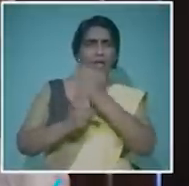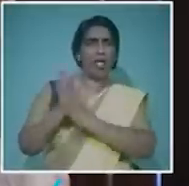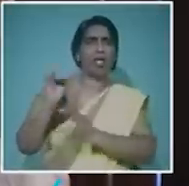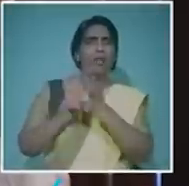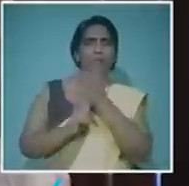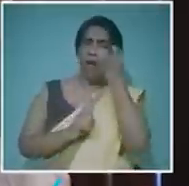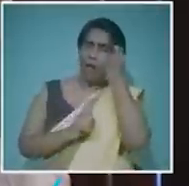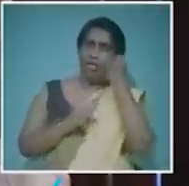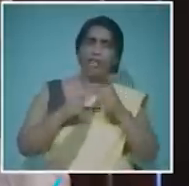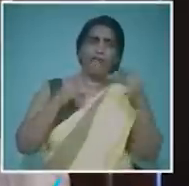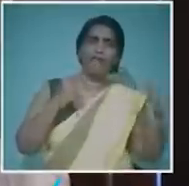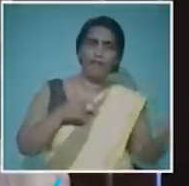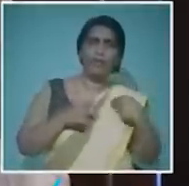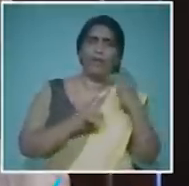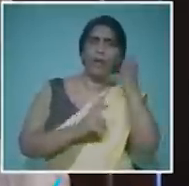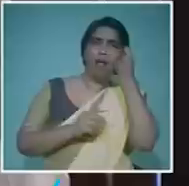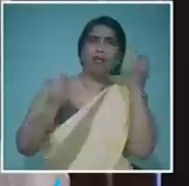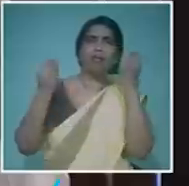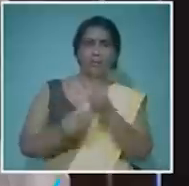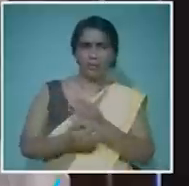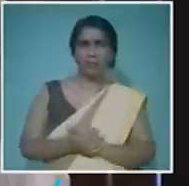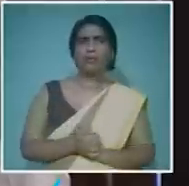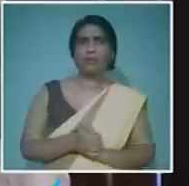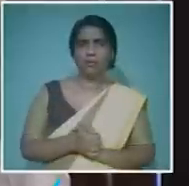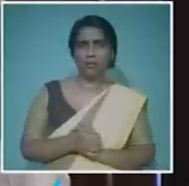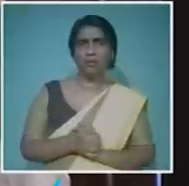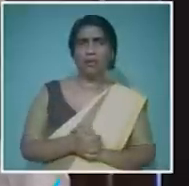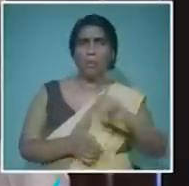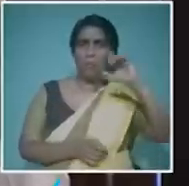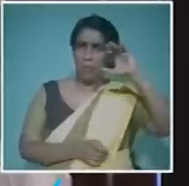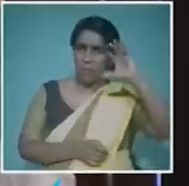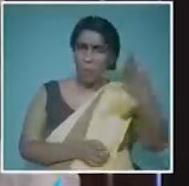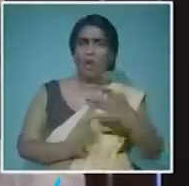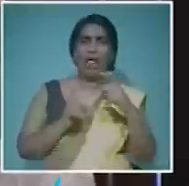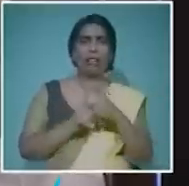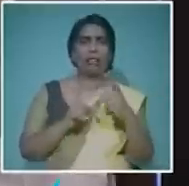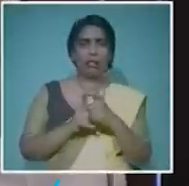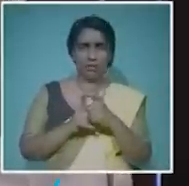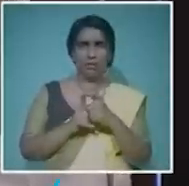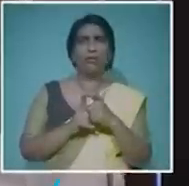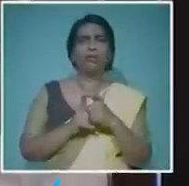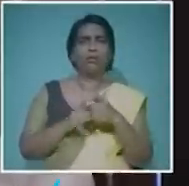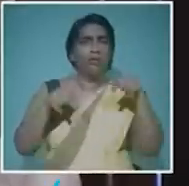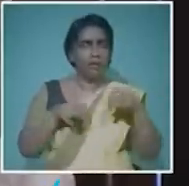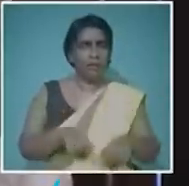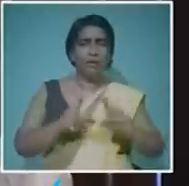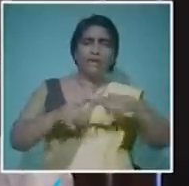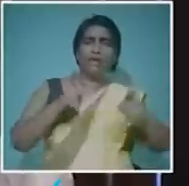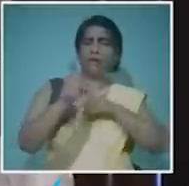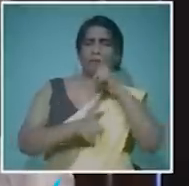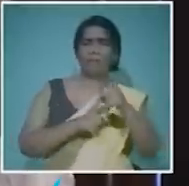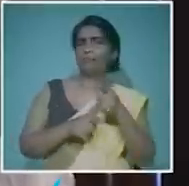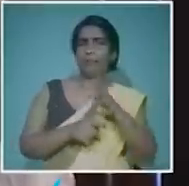මන්ත්‍රීවරුන්ගේ යෝජනා කරනවා, විපක්ෂයේ යෝජනා කරනවා. මෝඩයෙක් කියන වචනේ ඉවත් කරගන්න. මෝඩ දයසිරි ජයසේකර මෙතන එනවා වෙන දේවල් කතා